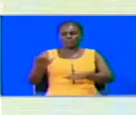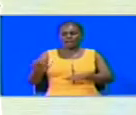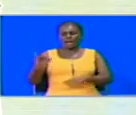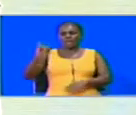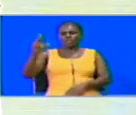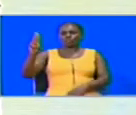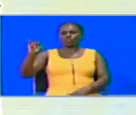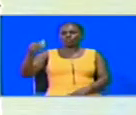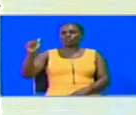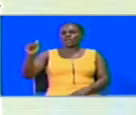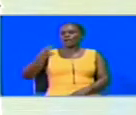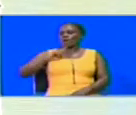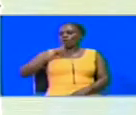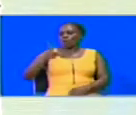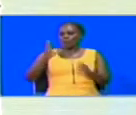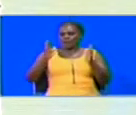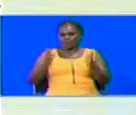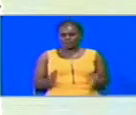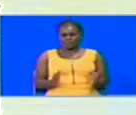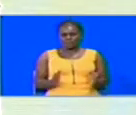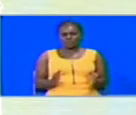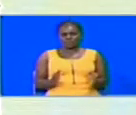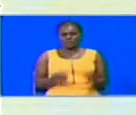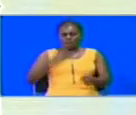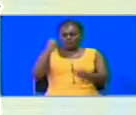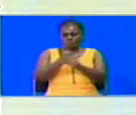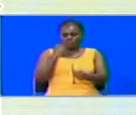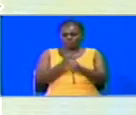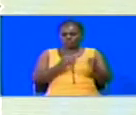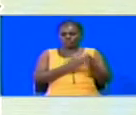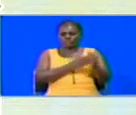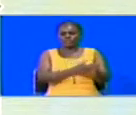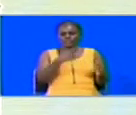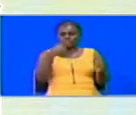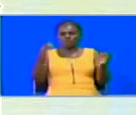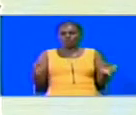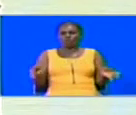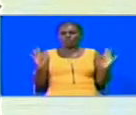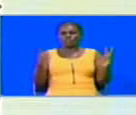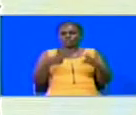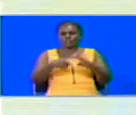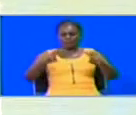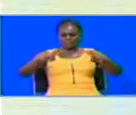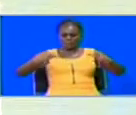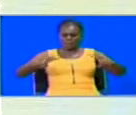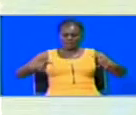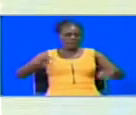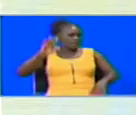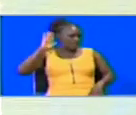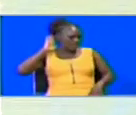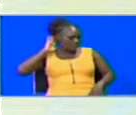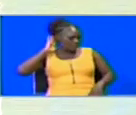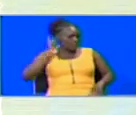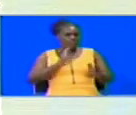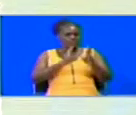Juja. Kamanda mkuu wa polisi Adiel Nyange aliendesha operesheni hiyo anasema kuwa maafisa walianza msako baada ya kupata ripoti